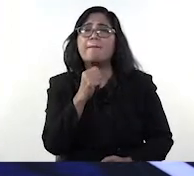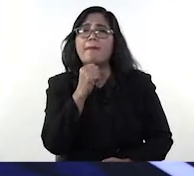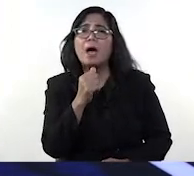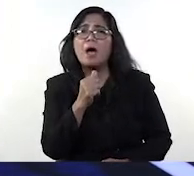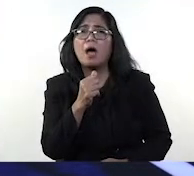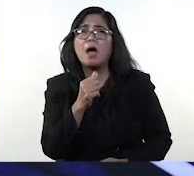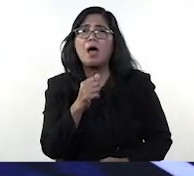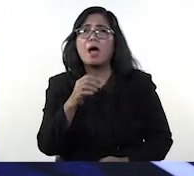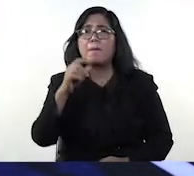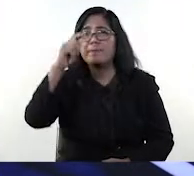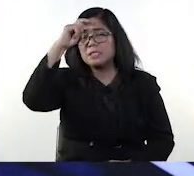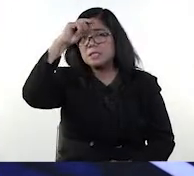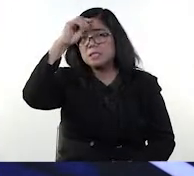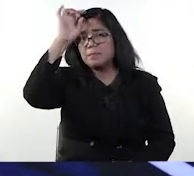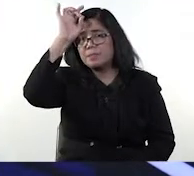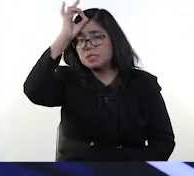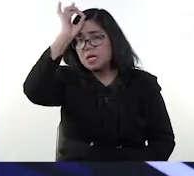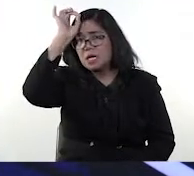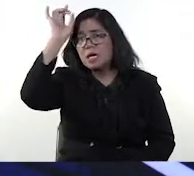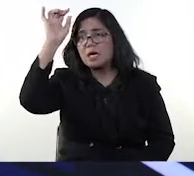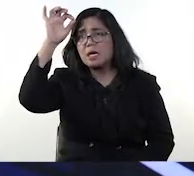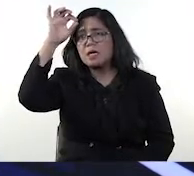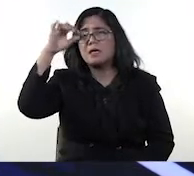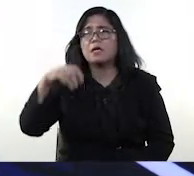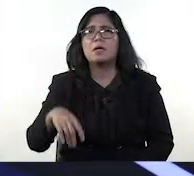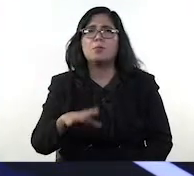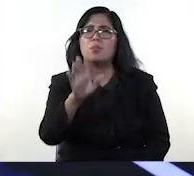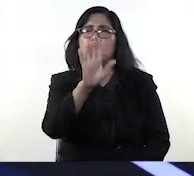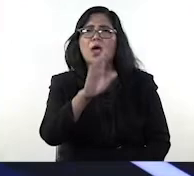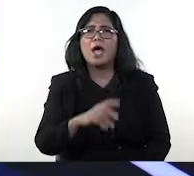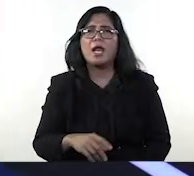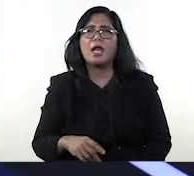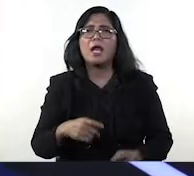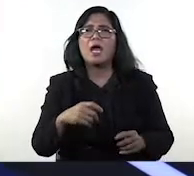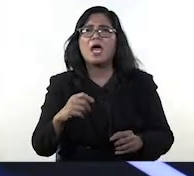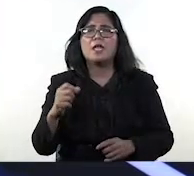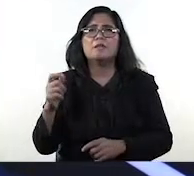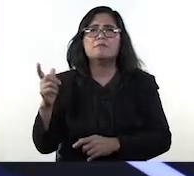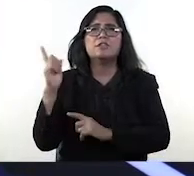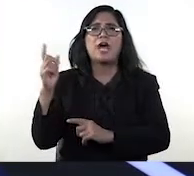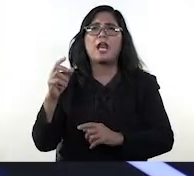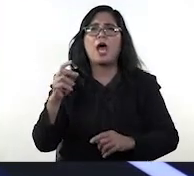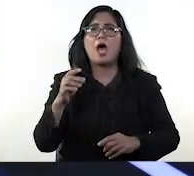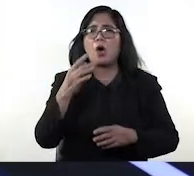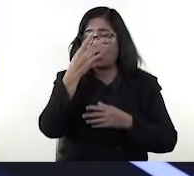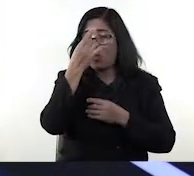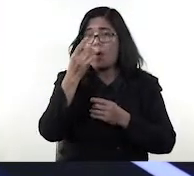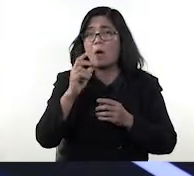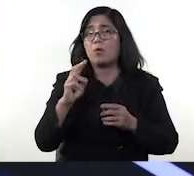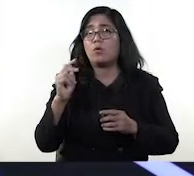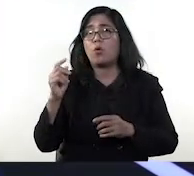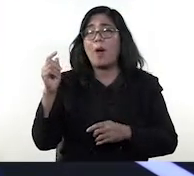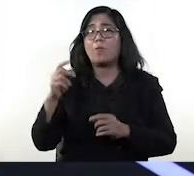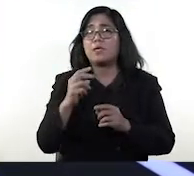Hai yang membunuh Yesus orang Mesir buka perbatasan Hai yang membunuh install Romawi bukan itu cuman alat yang